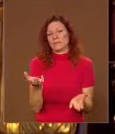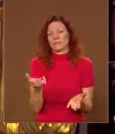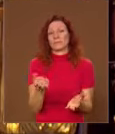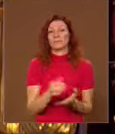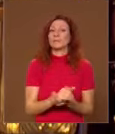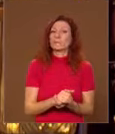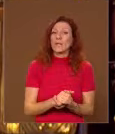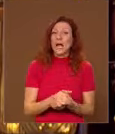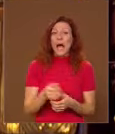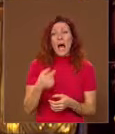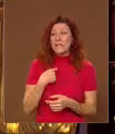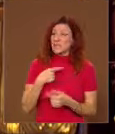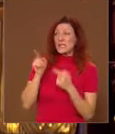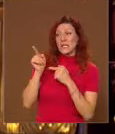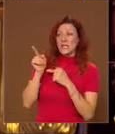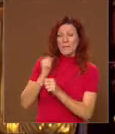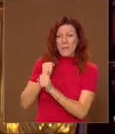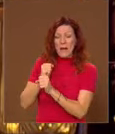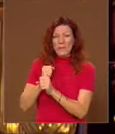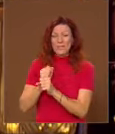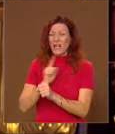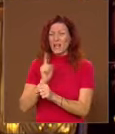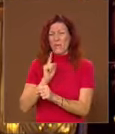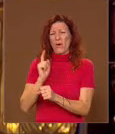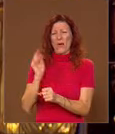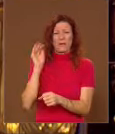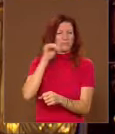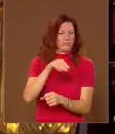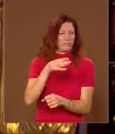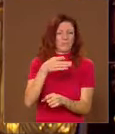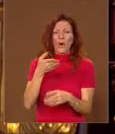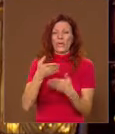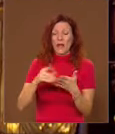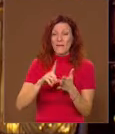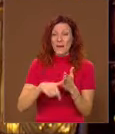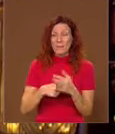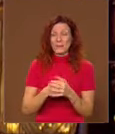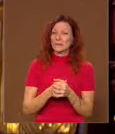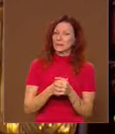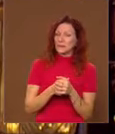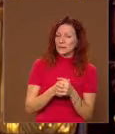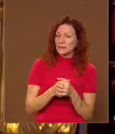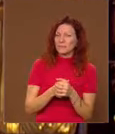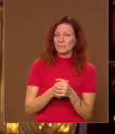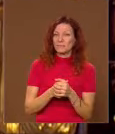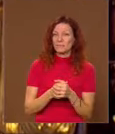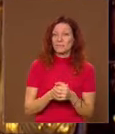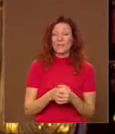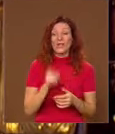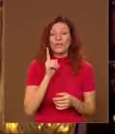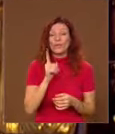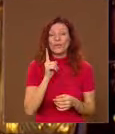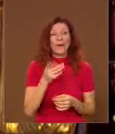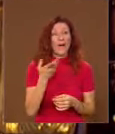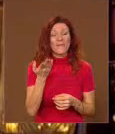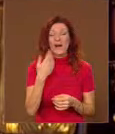стават навън по улиците, аз трябва да съм там, не мога да дойда на църква. И Господаря какво казва? Излез по стъгди и кръстопътище